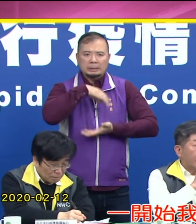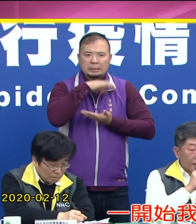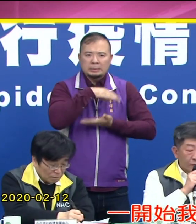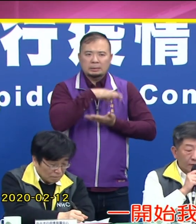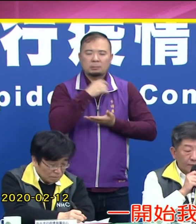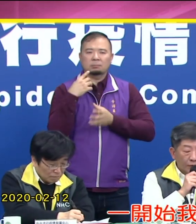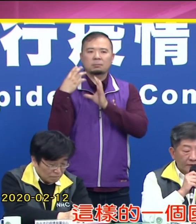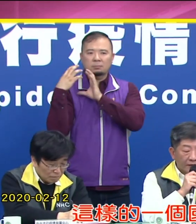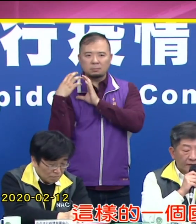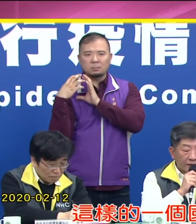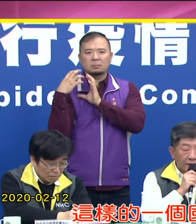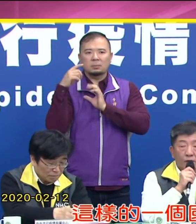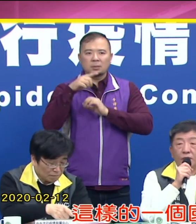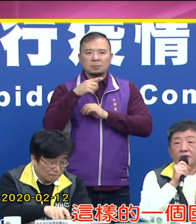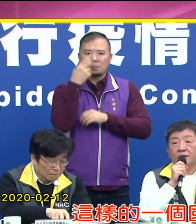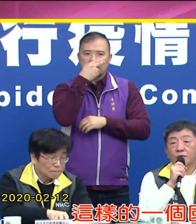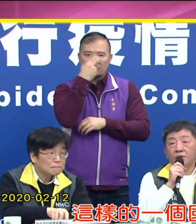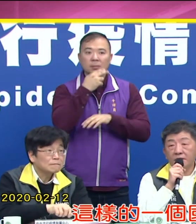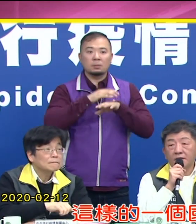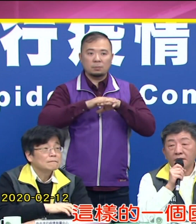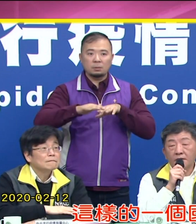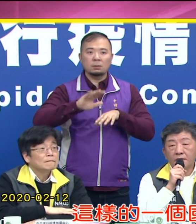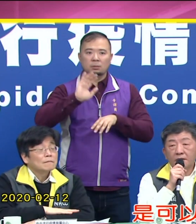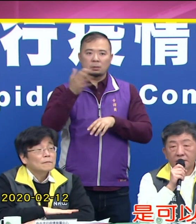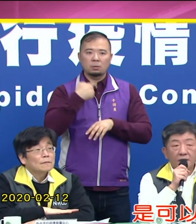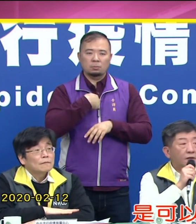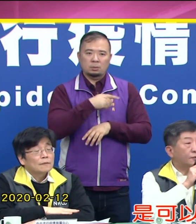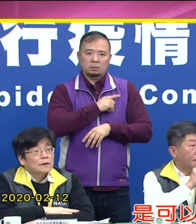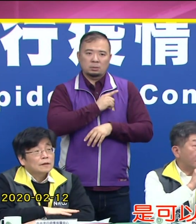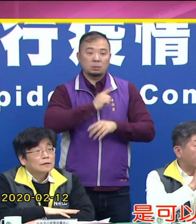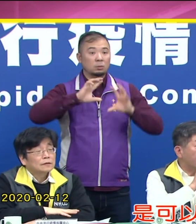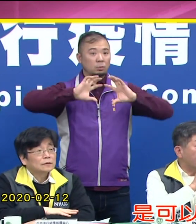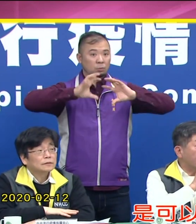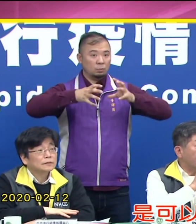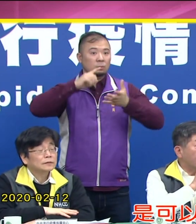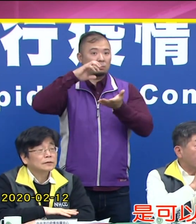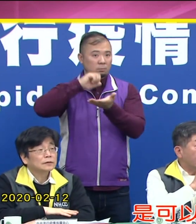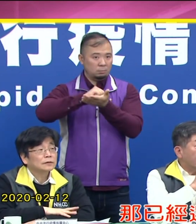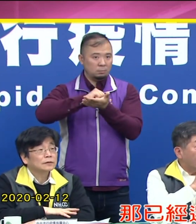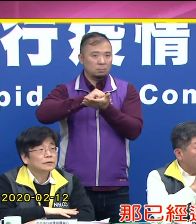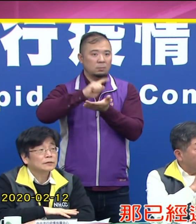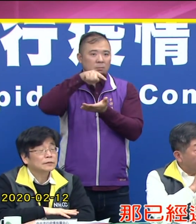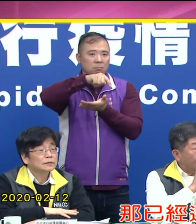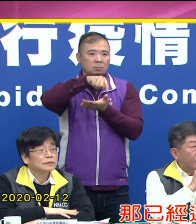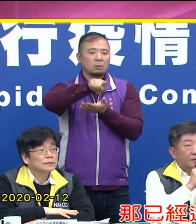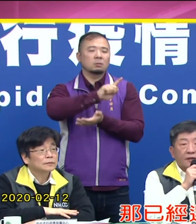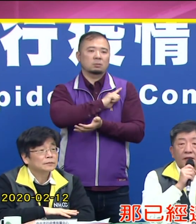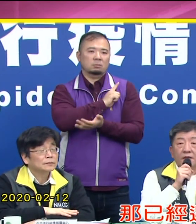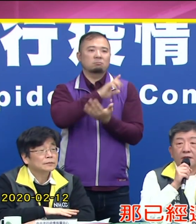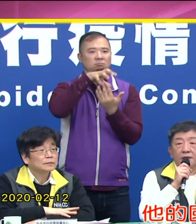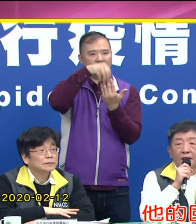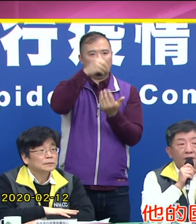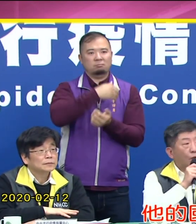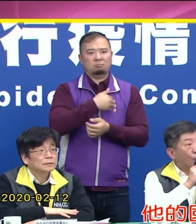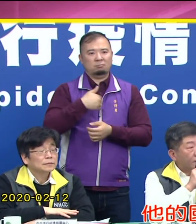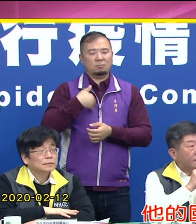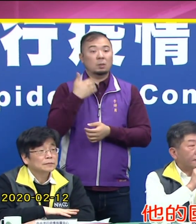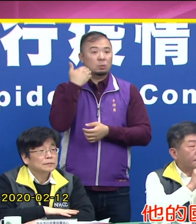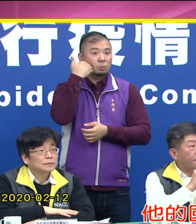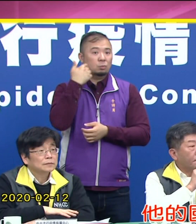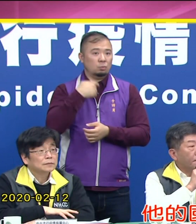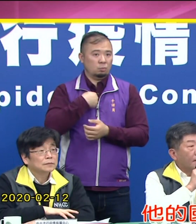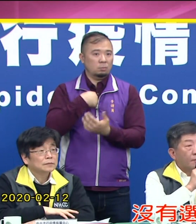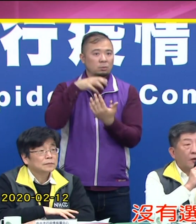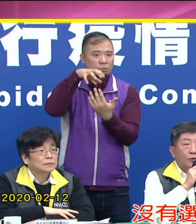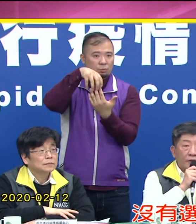从昨天到今天，应该已经是我们的热搜关键字了，就是到底小明是谁，小明是一个什么样的状态。我先跟大家解释小明的故事好了。